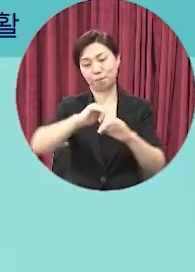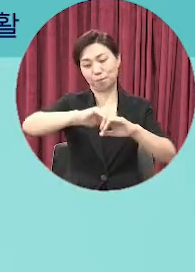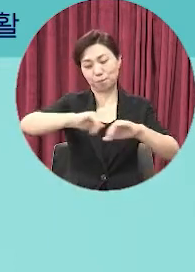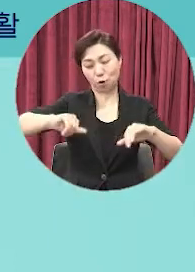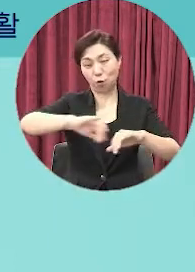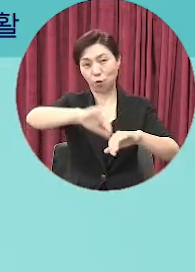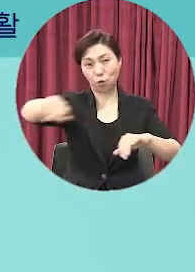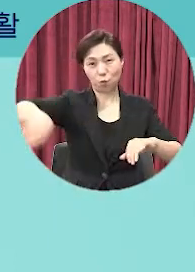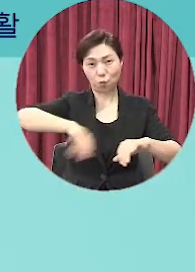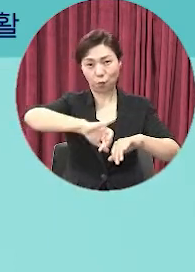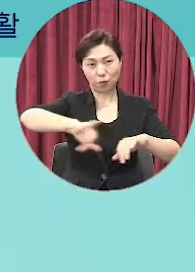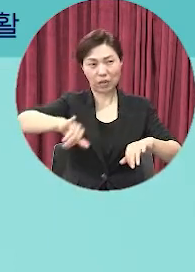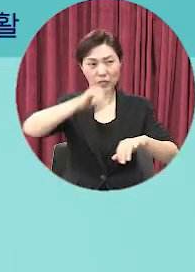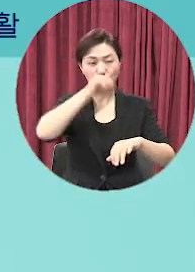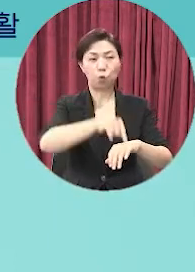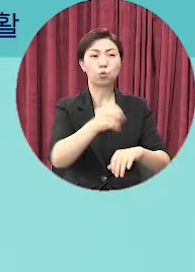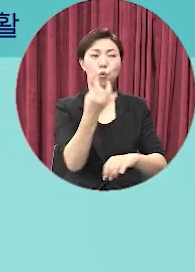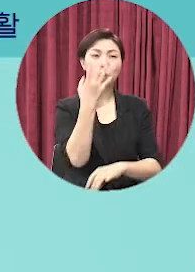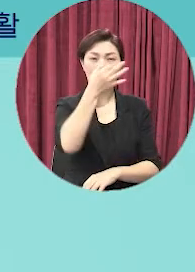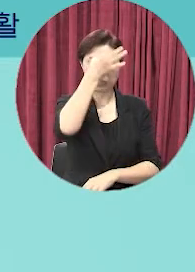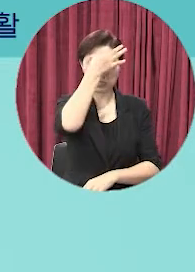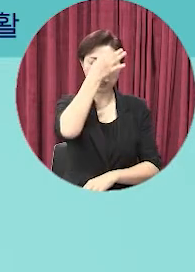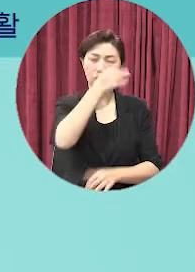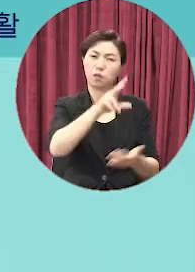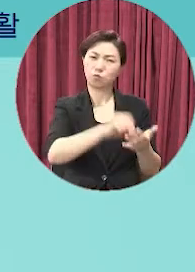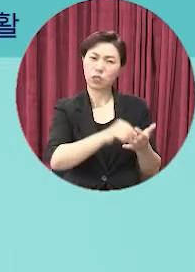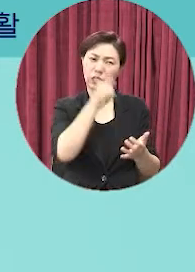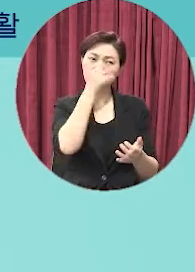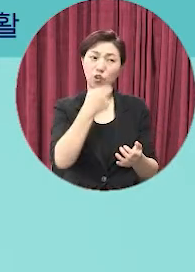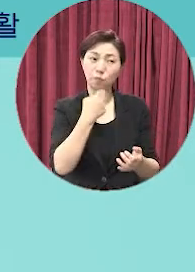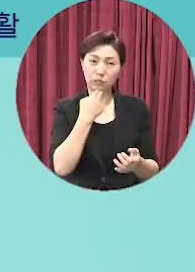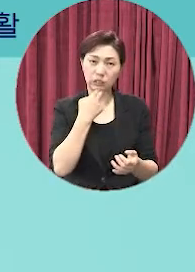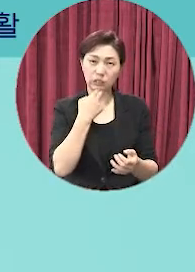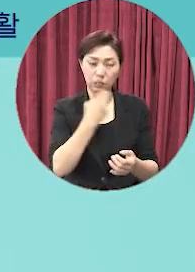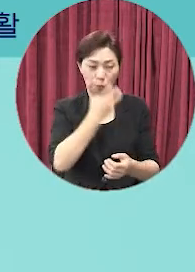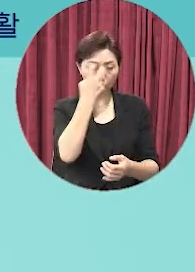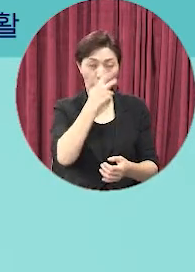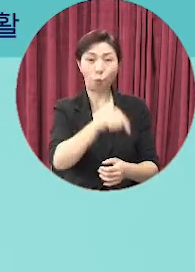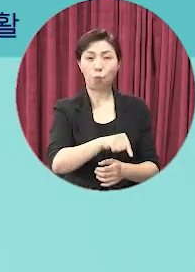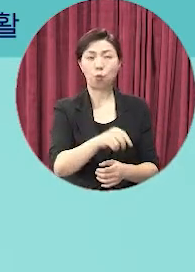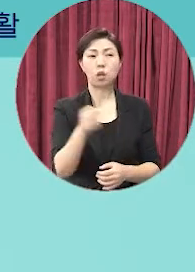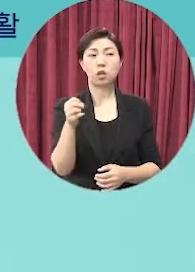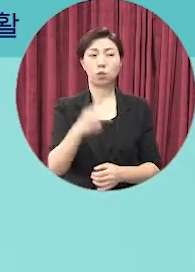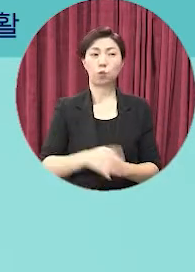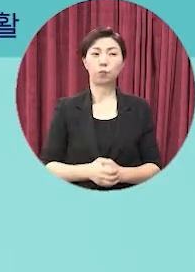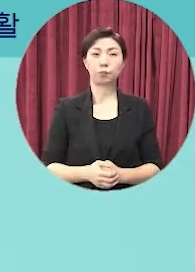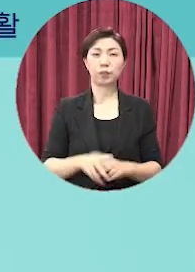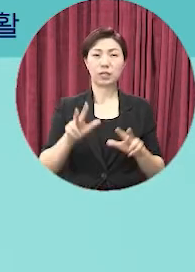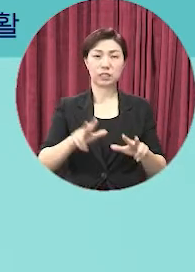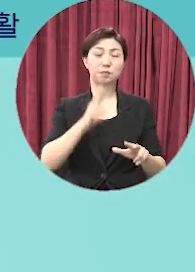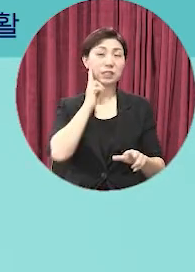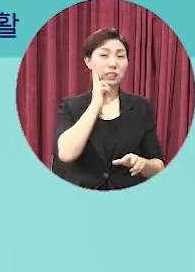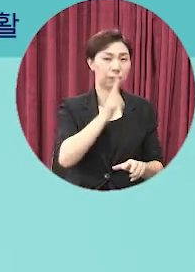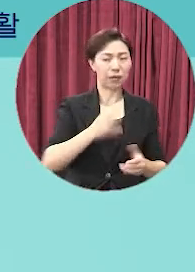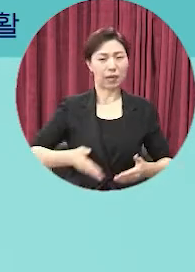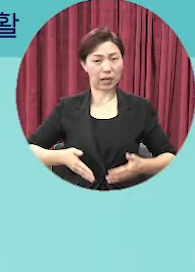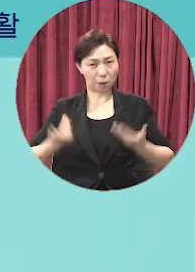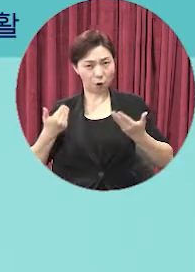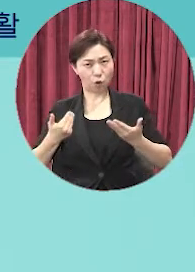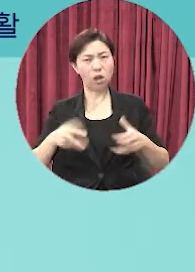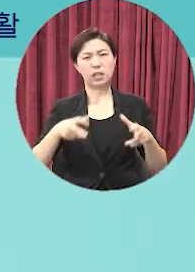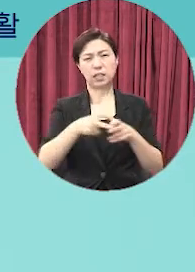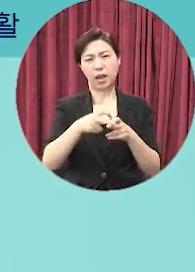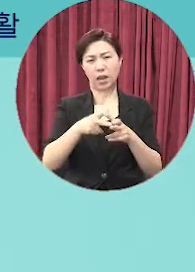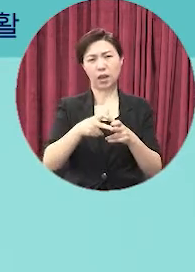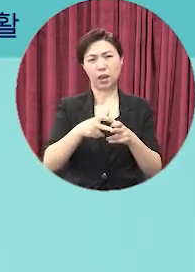가능한지, 아니면은 이제 심지어는 베드리든 정도로 중증 장애인지 이런 부분에 따라서 분류할